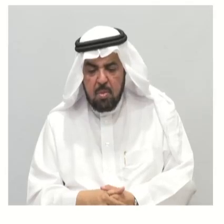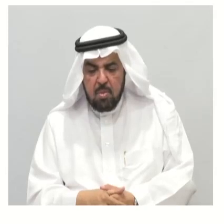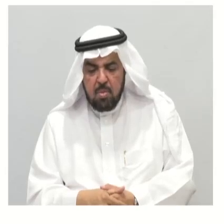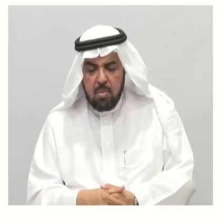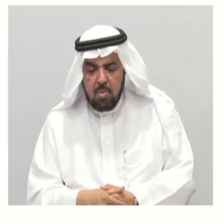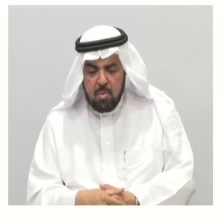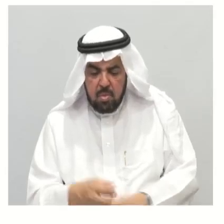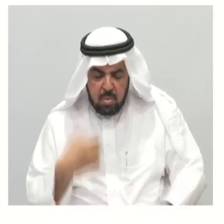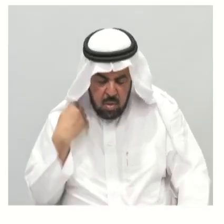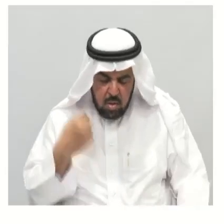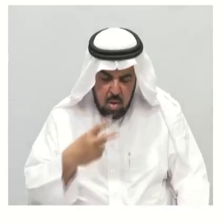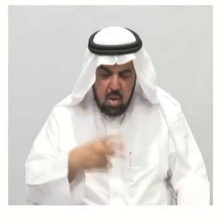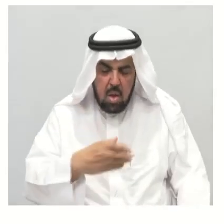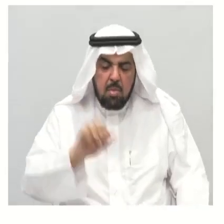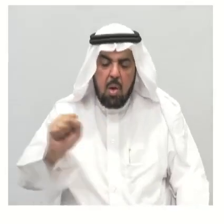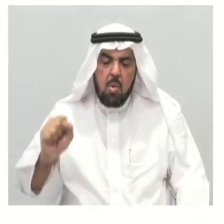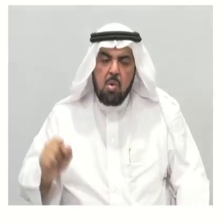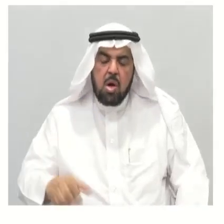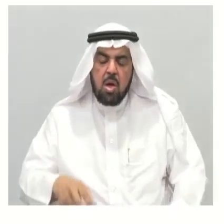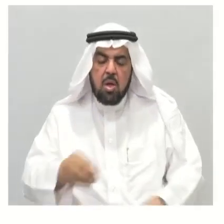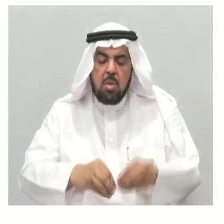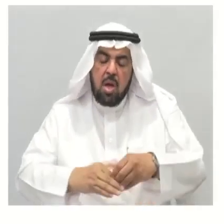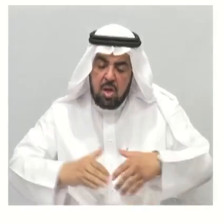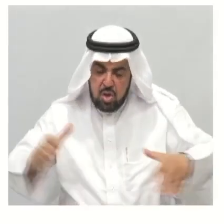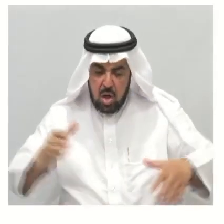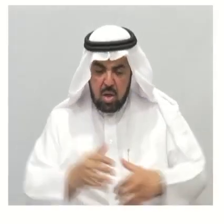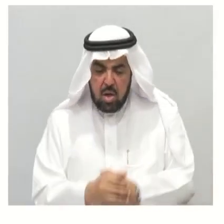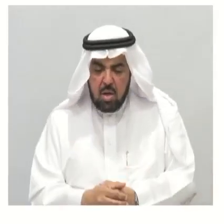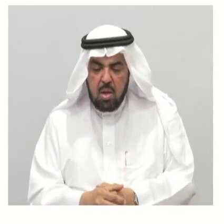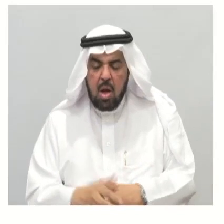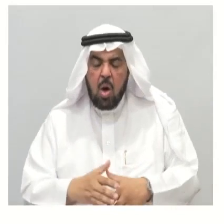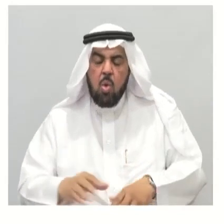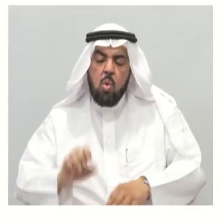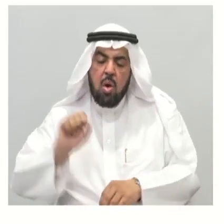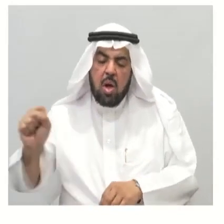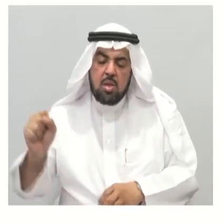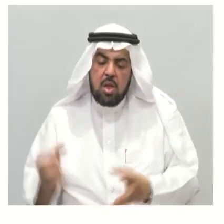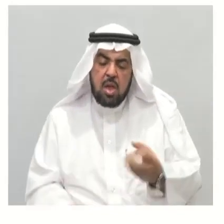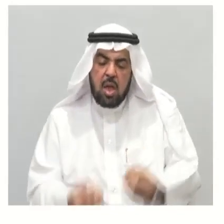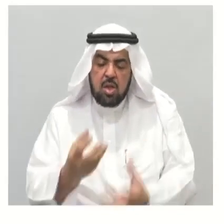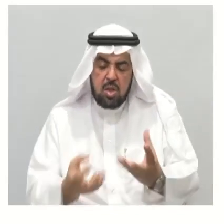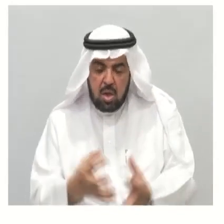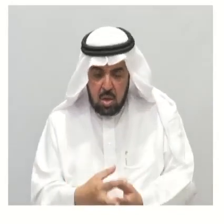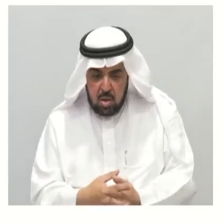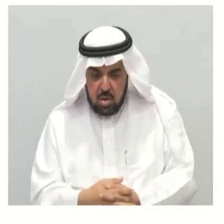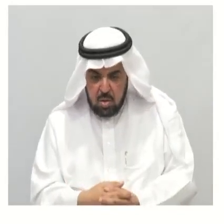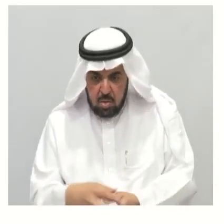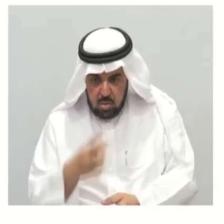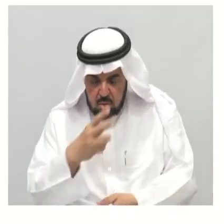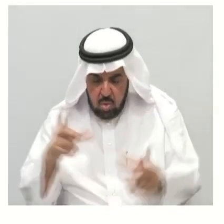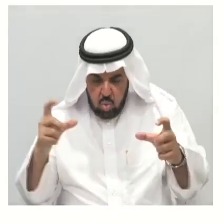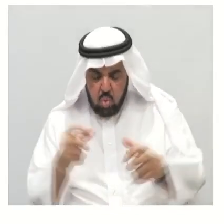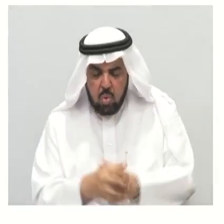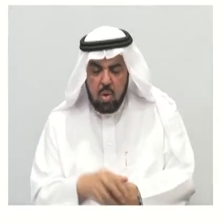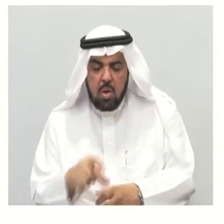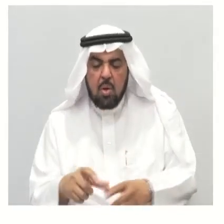لنرى الآن ونكمل خواص كيميائية شائعة. قلنا في الأولى أنها خاصية الاشتعال. الآن انظر لهذه الصورة،